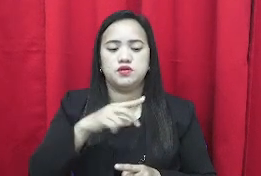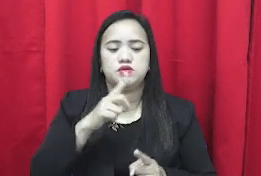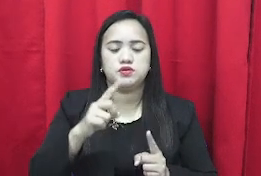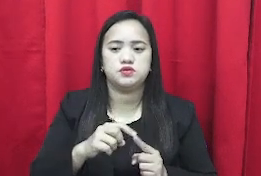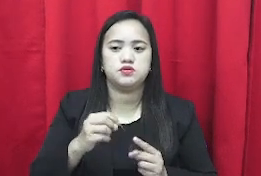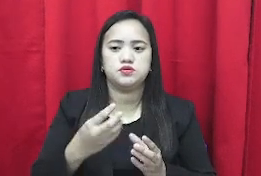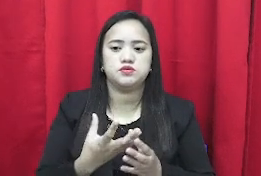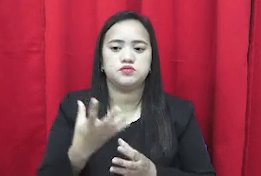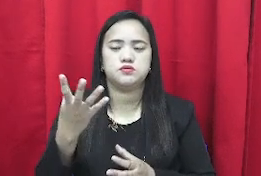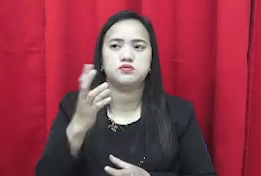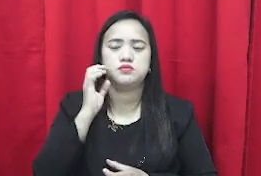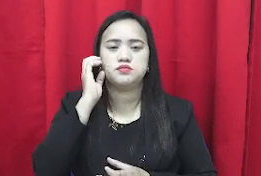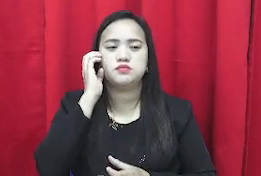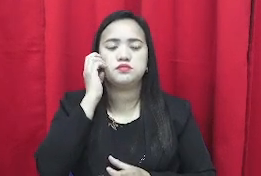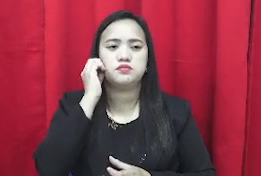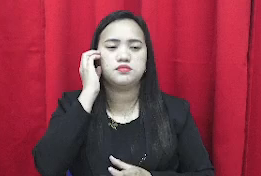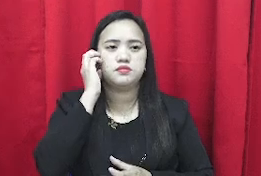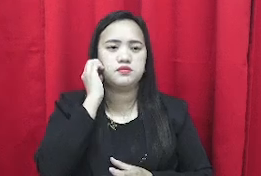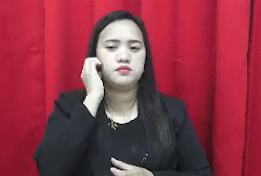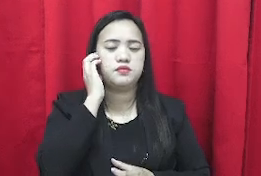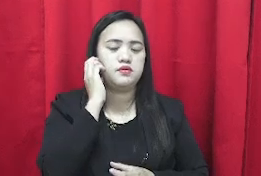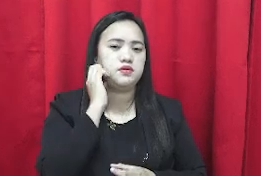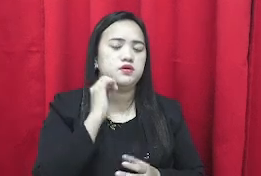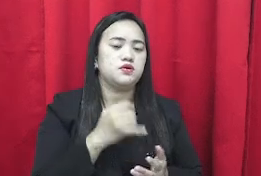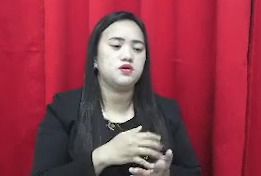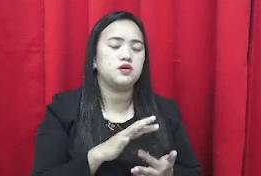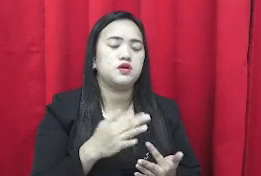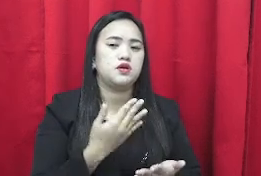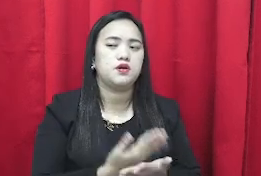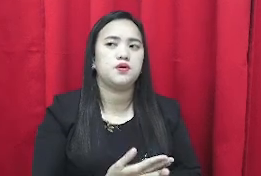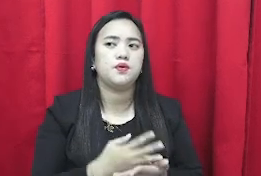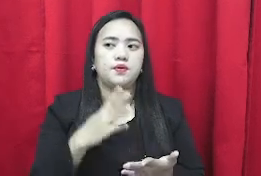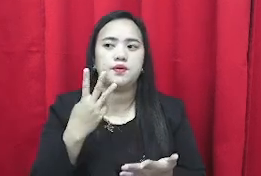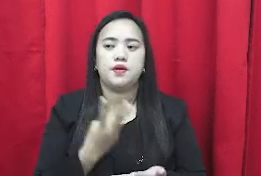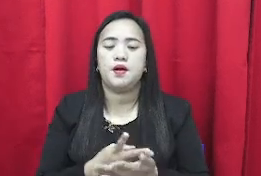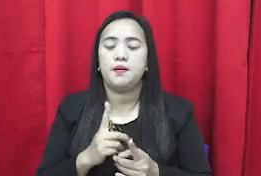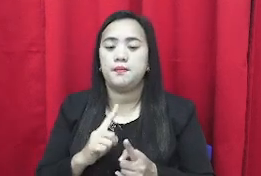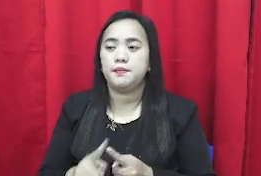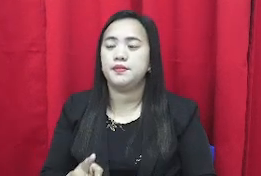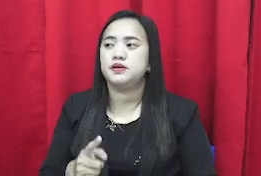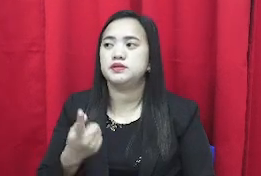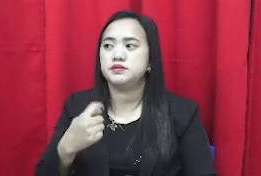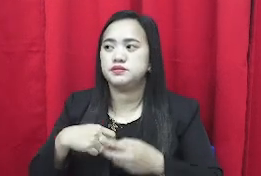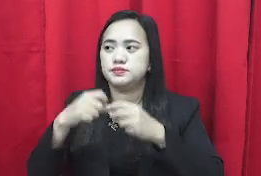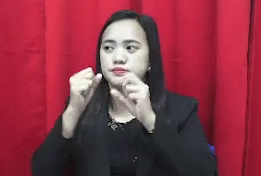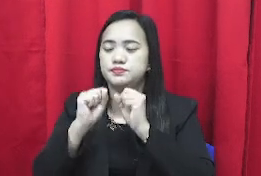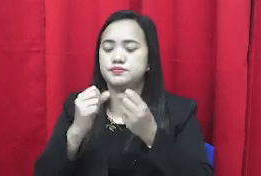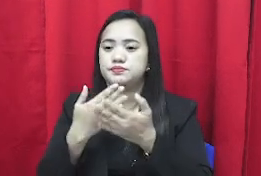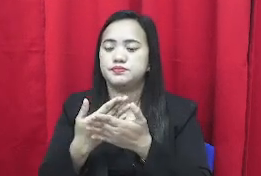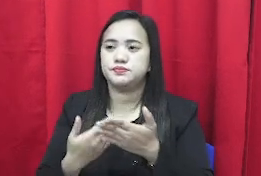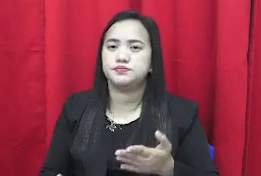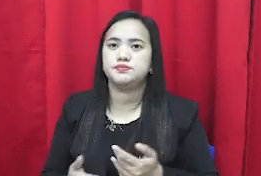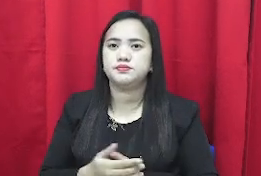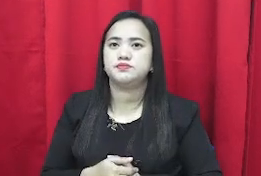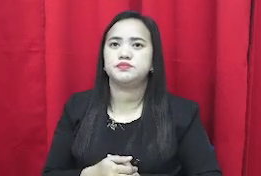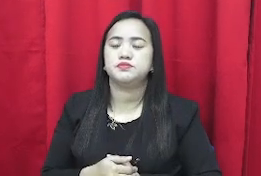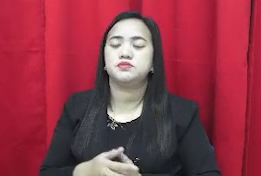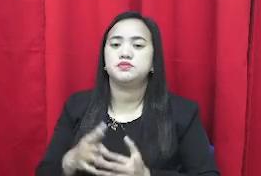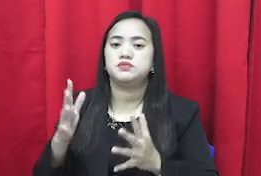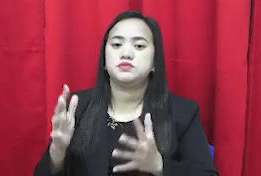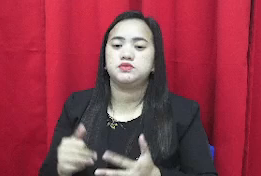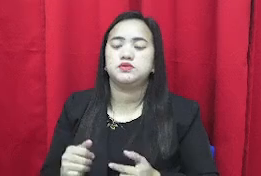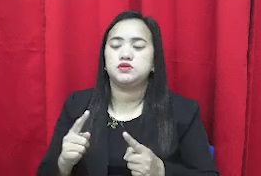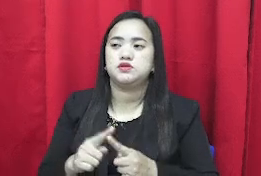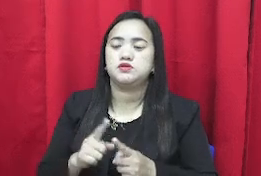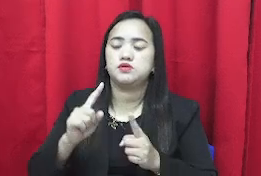ako hindi ko naman dinedegrade ung mga kababaihan welcome mga kababaihan pero Nakakalungkot lang nito kung ung mga babaeng anak ay mas gusto pa na